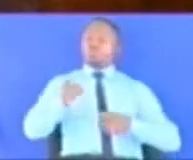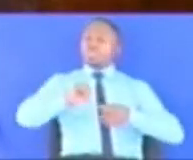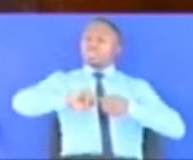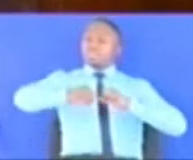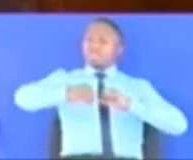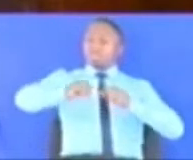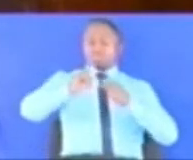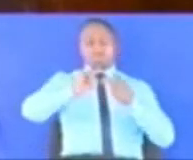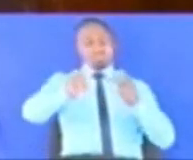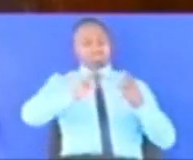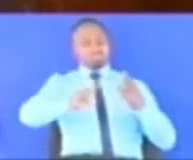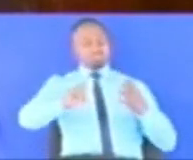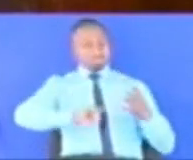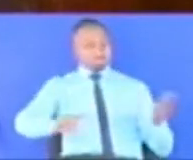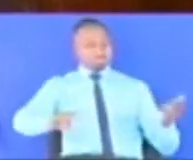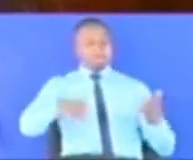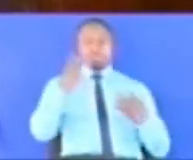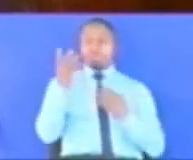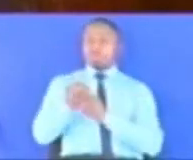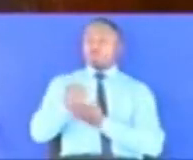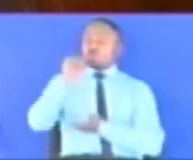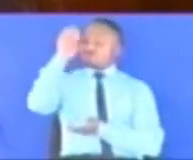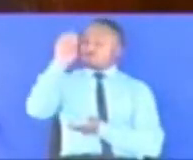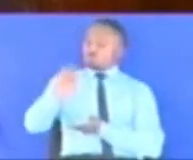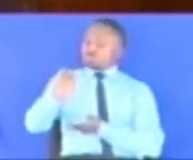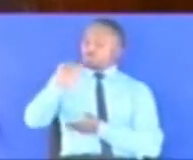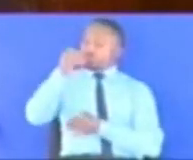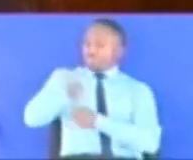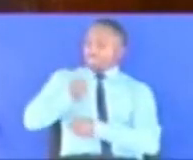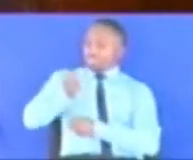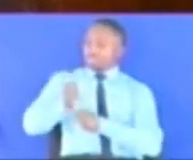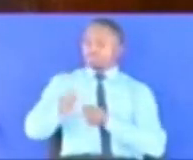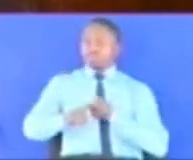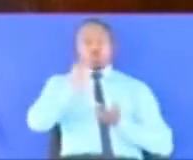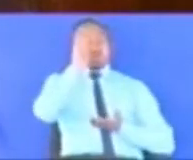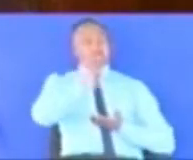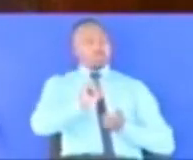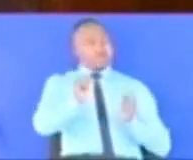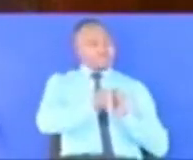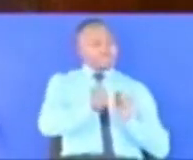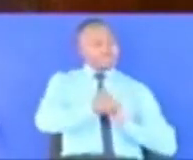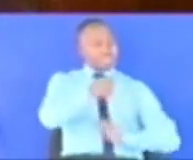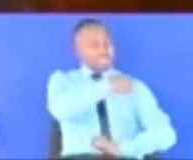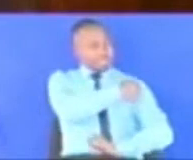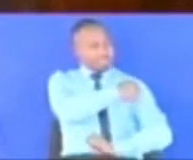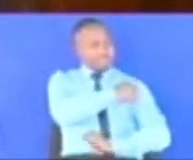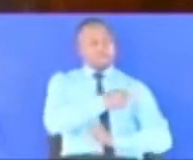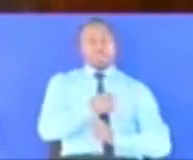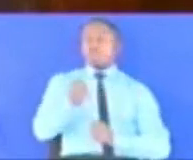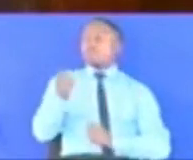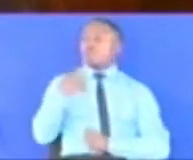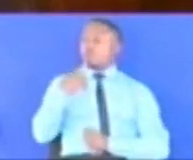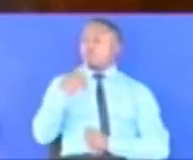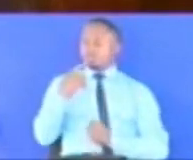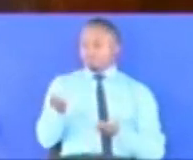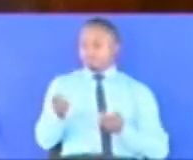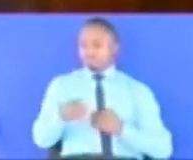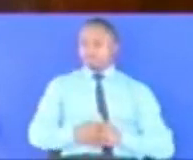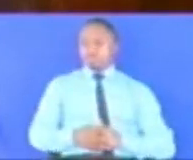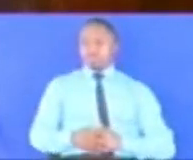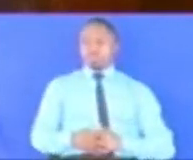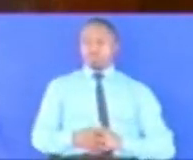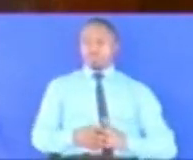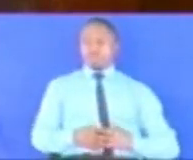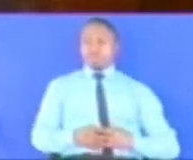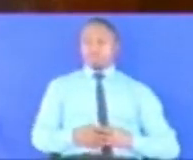changamoto kadha wa kadha ikiwemo upungufu wa watumishi, upungufu wa vifaa tiba pamoja na uhaba wa dawa. Mheshimiwa